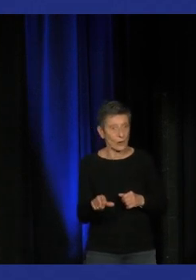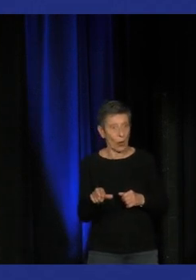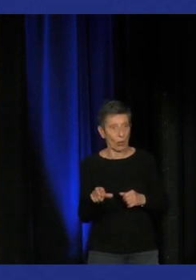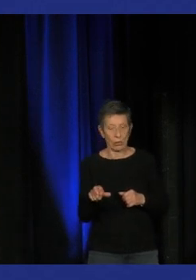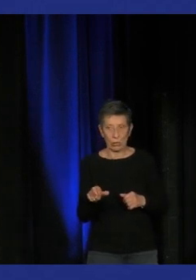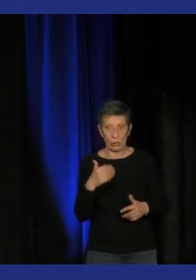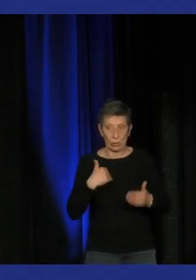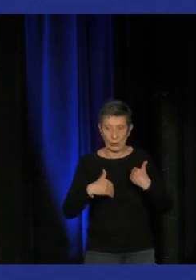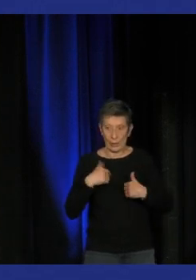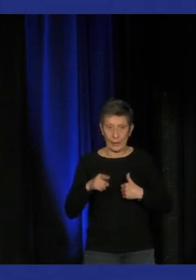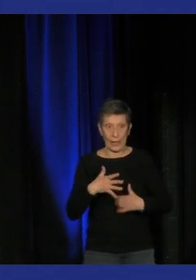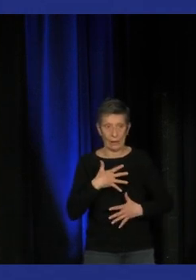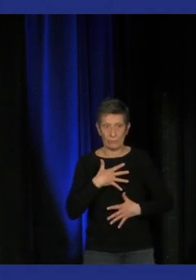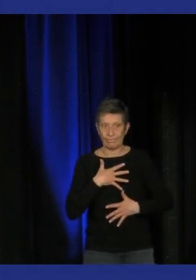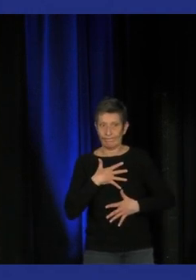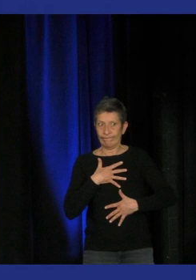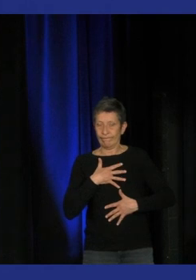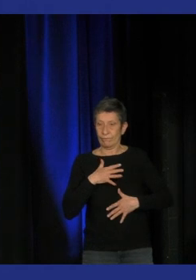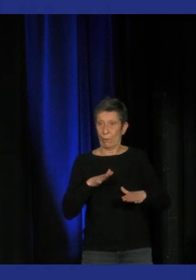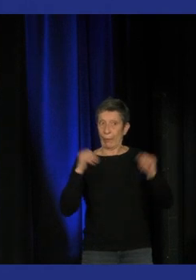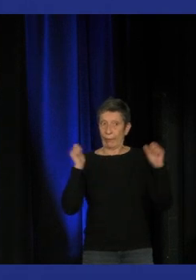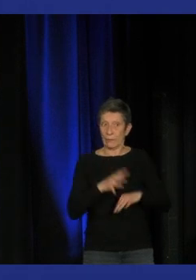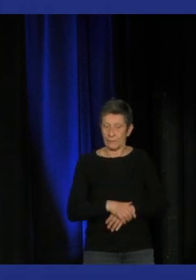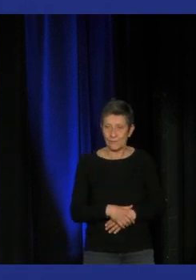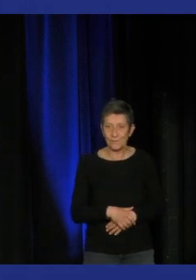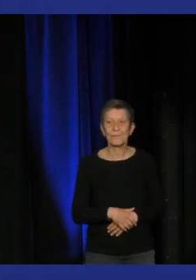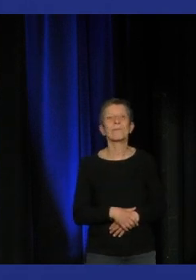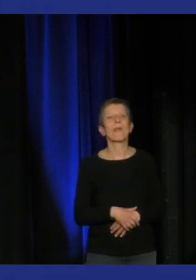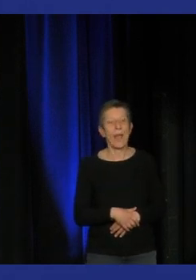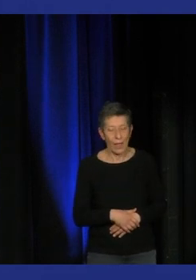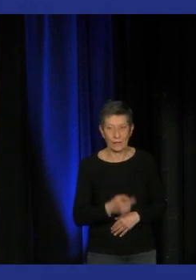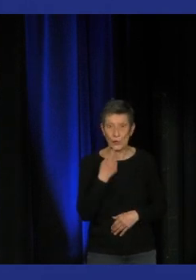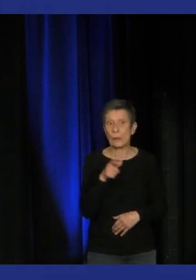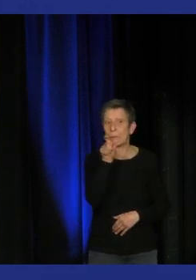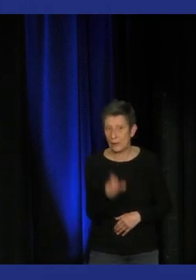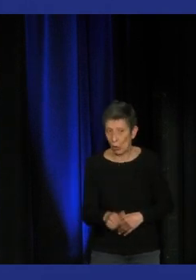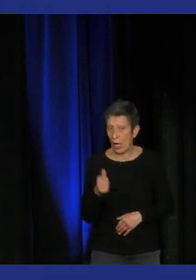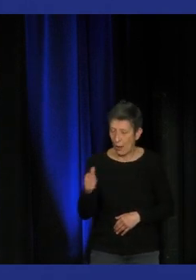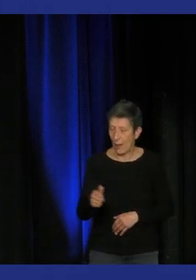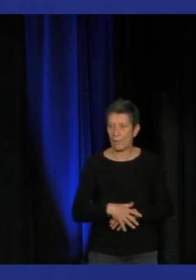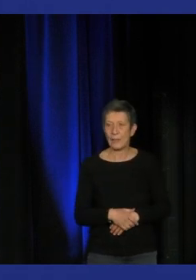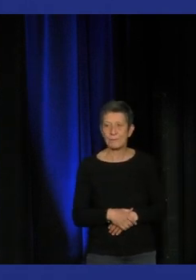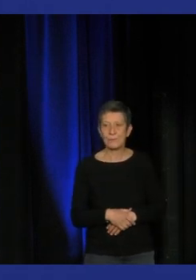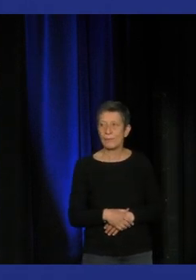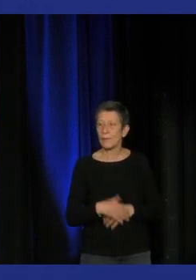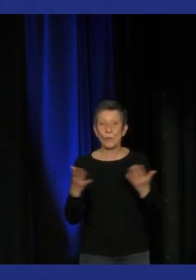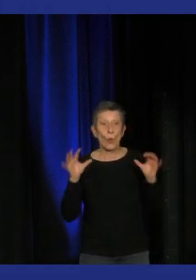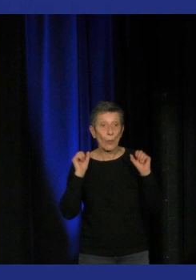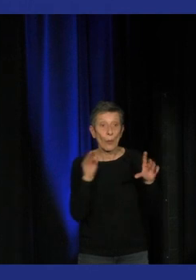L'appréhension de la personne. Donc ça serait lié à la personne. Donc là, on va mettre ça dans les colonnes A